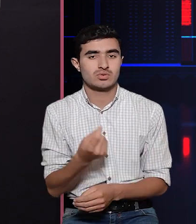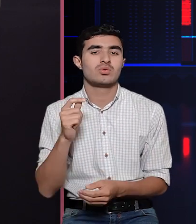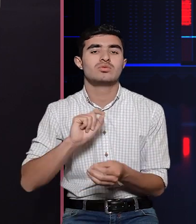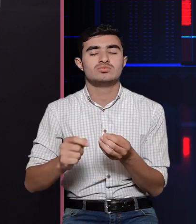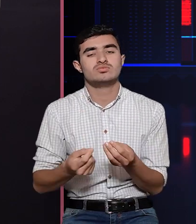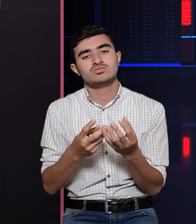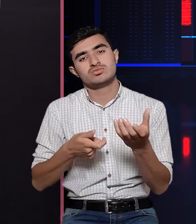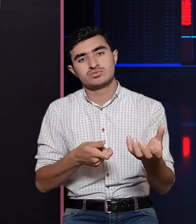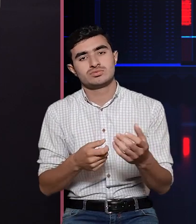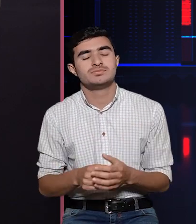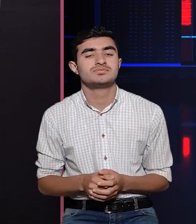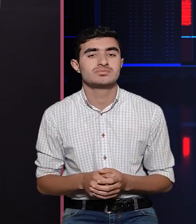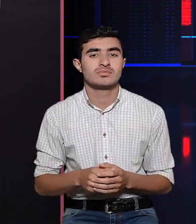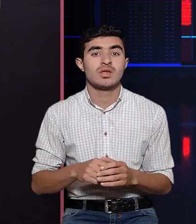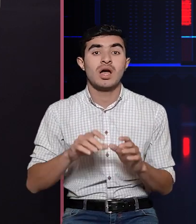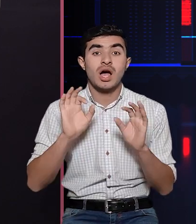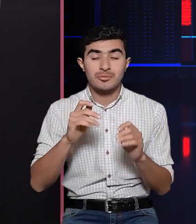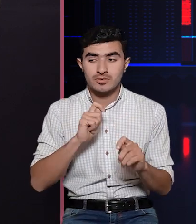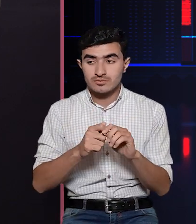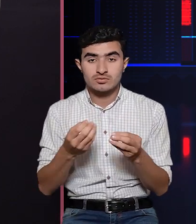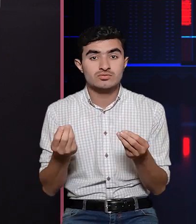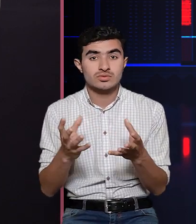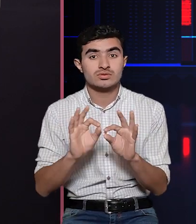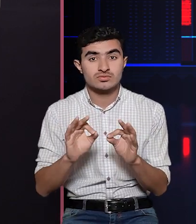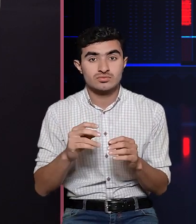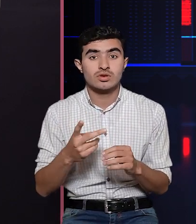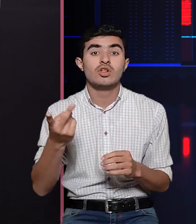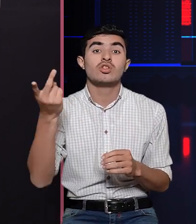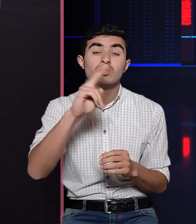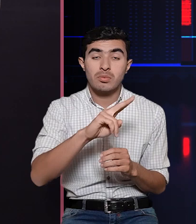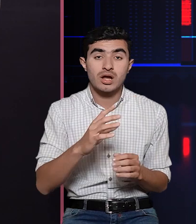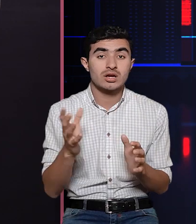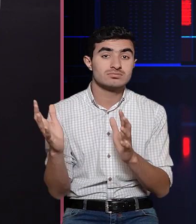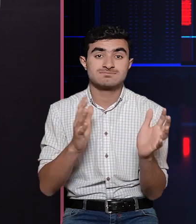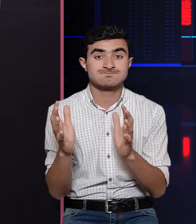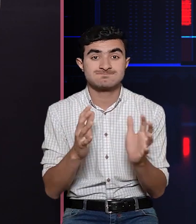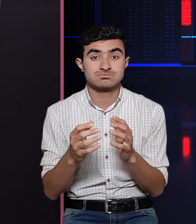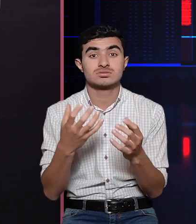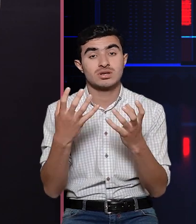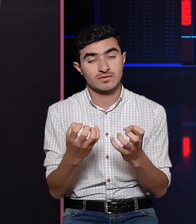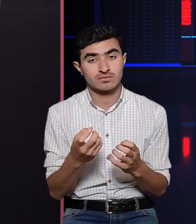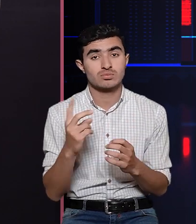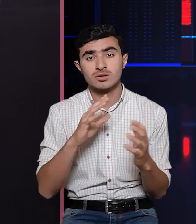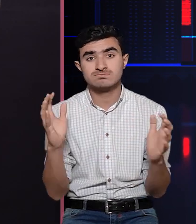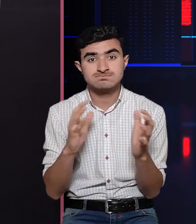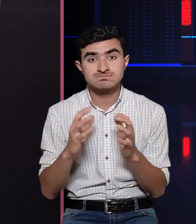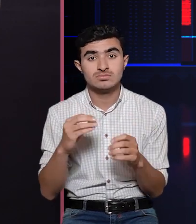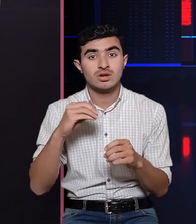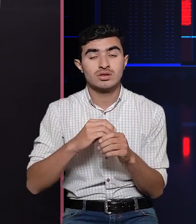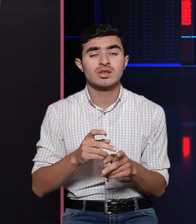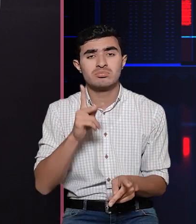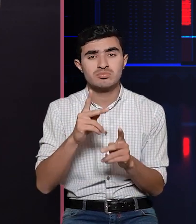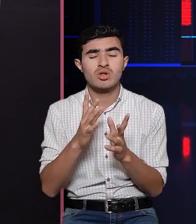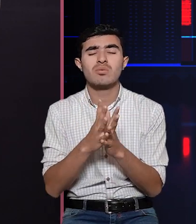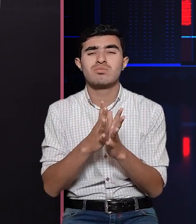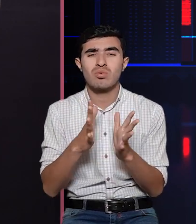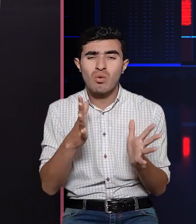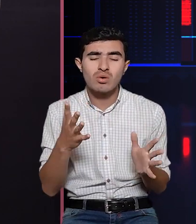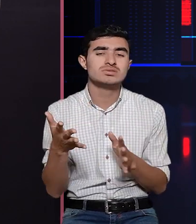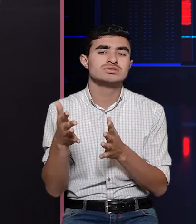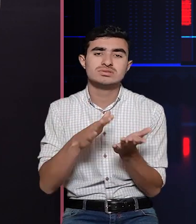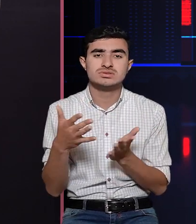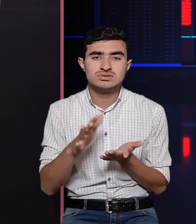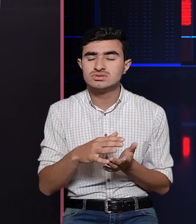تو ساتھ ہی زلزلہ آ گیا، اور زلزلے میں ہم نے دیکھا کیا بے بسی تھی، نہ کوئی ہماری سرچ اینڈ ریسکیو کی ٹیمیں تھیں، لوگ بے بسی کے عالم